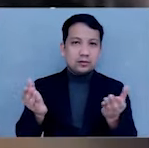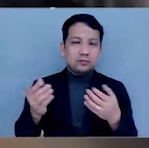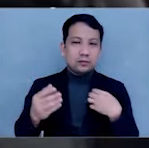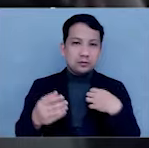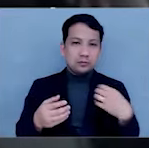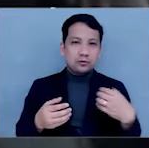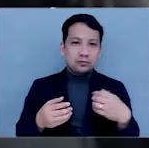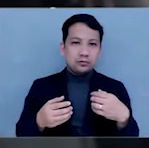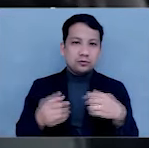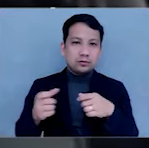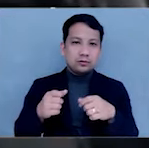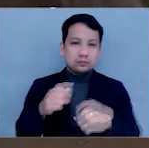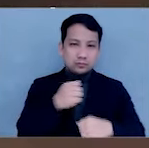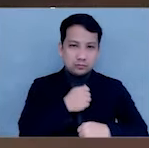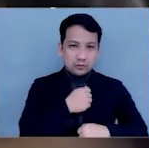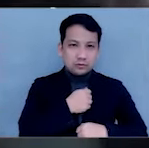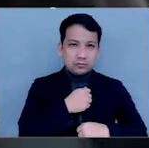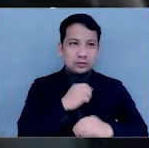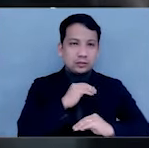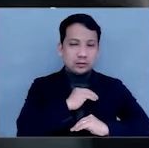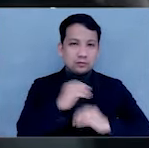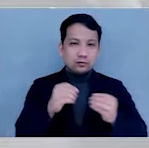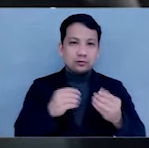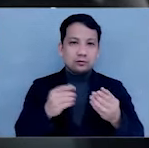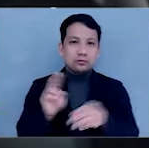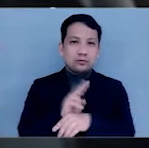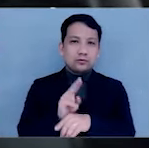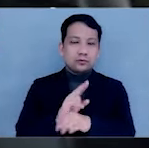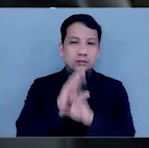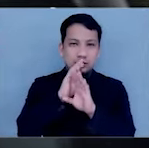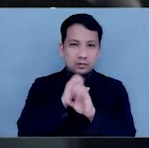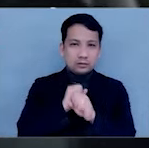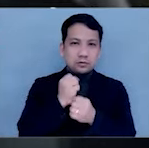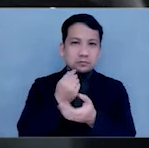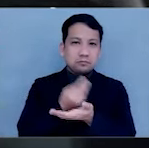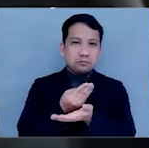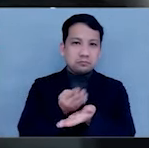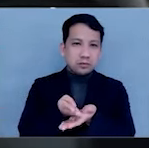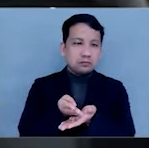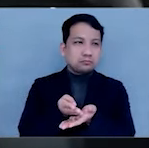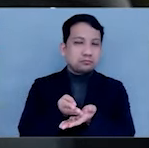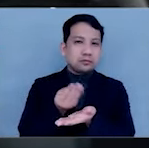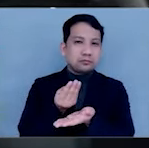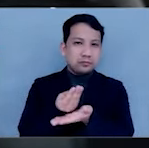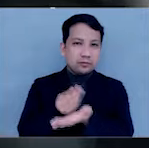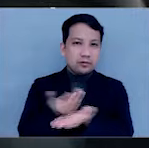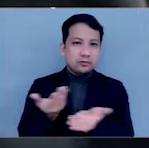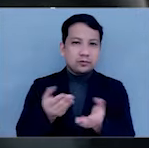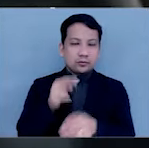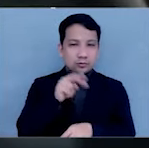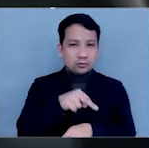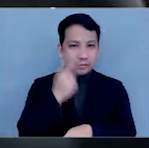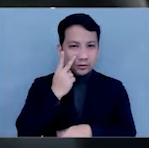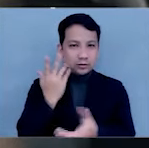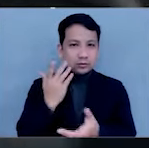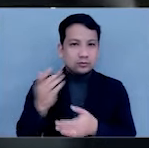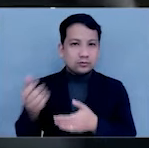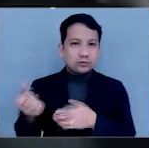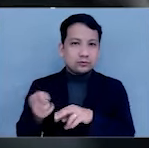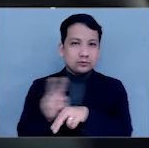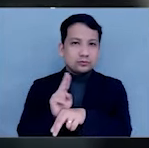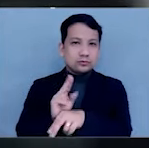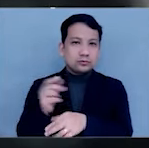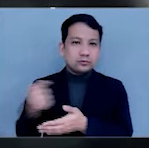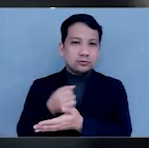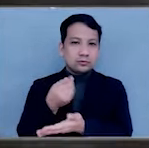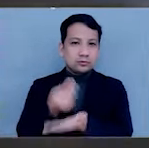kaya military operation, gagamit ka ng intel fund. So we need to find out saan talaga kinuha yung pera. And we're pretty sure